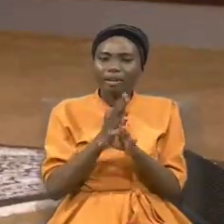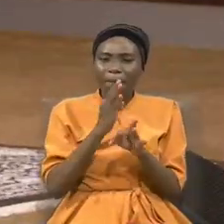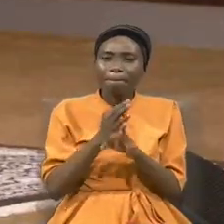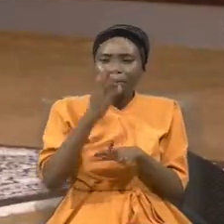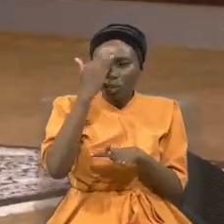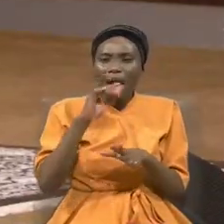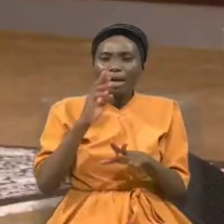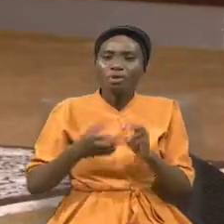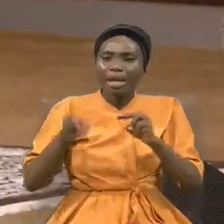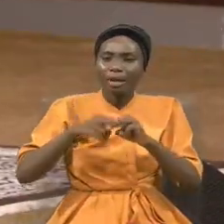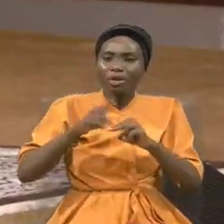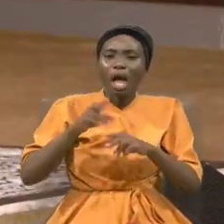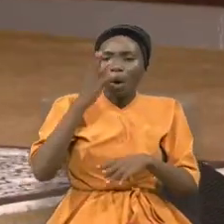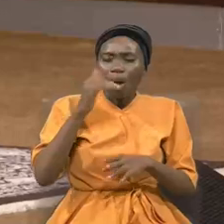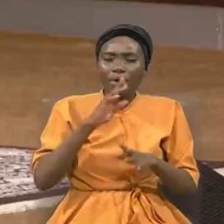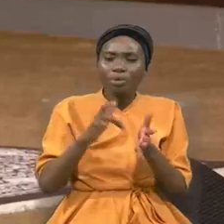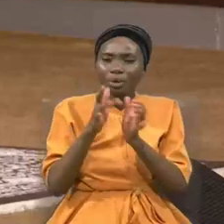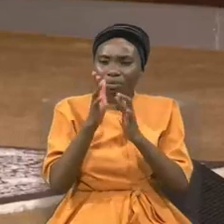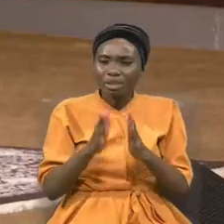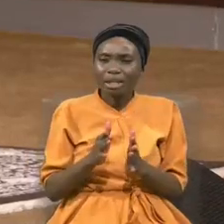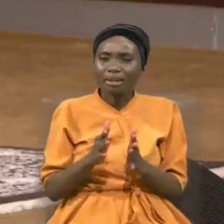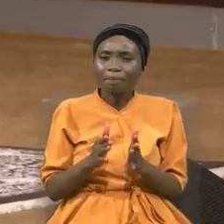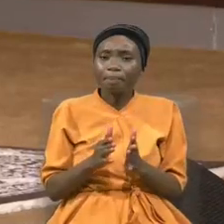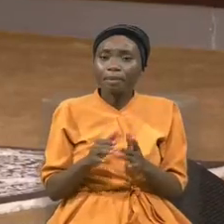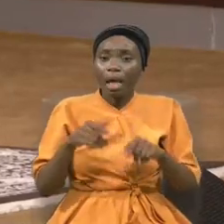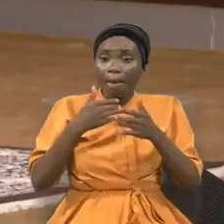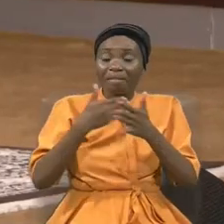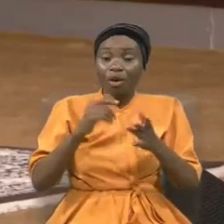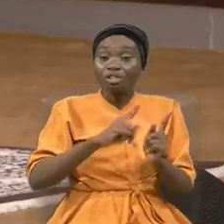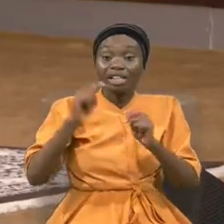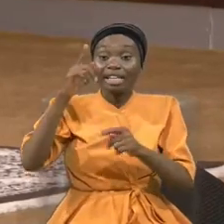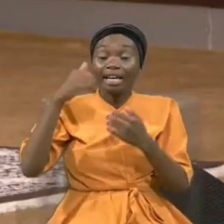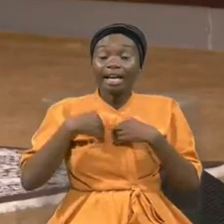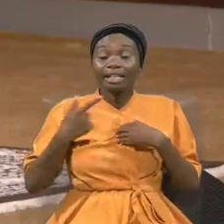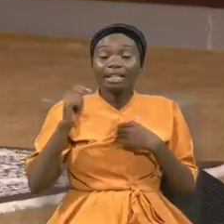tu es dans la foi? Pourquoi tu es chrétien? Pourquoi tu es croyant?